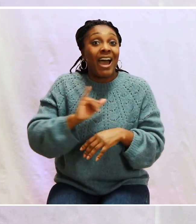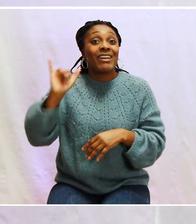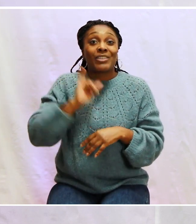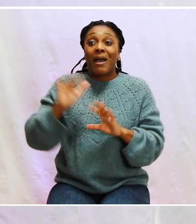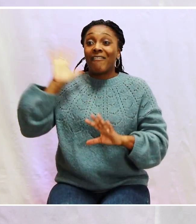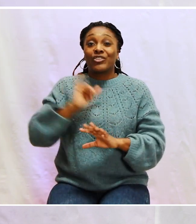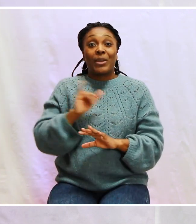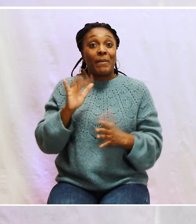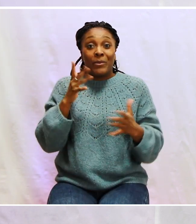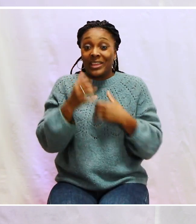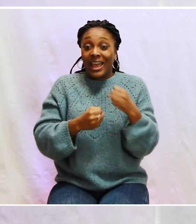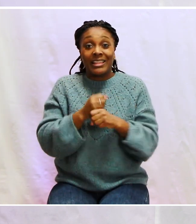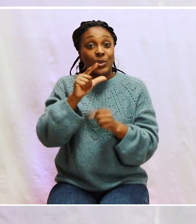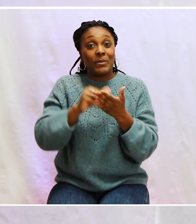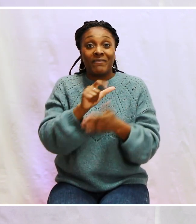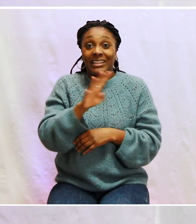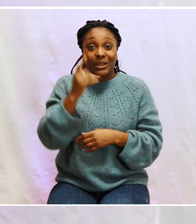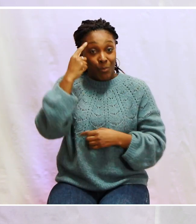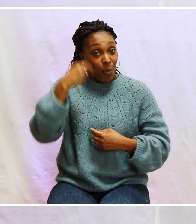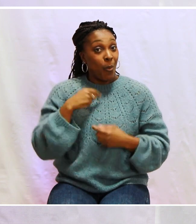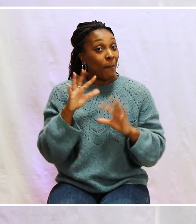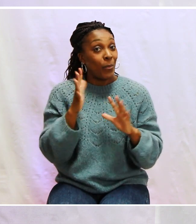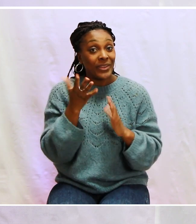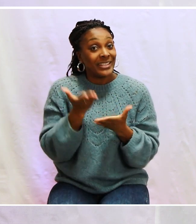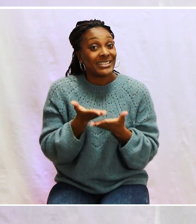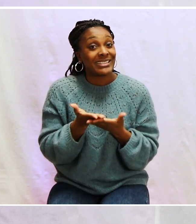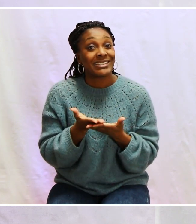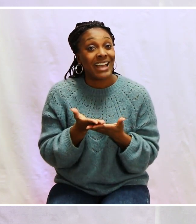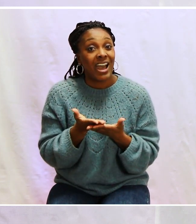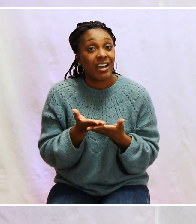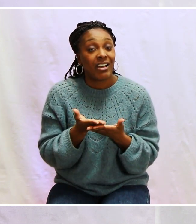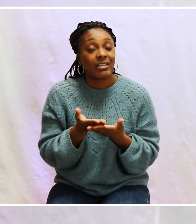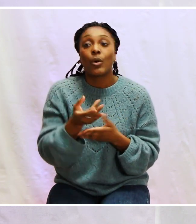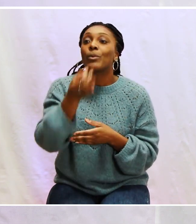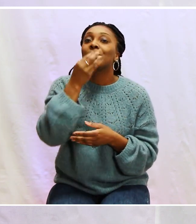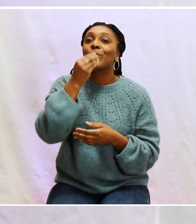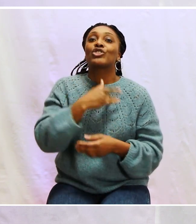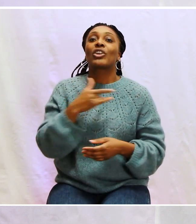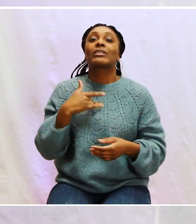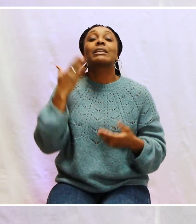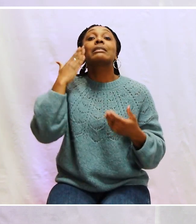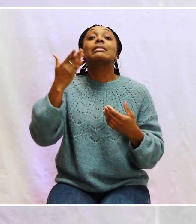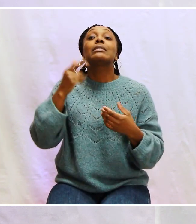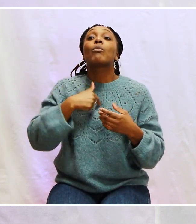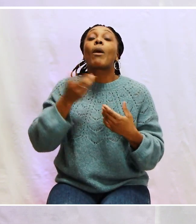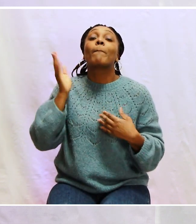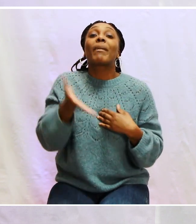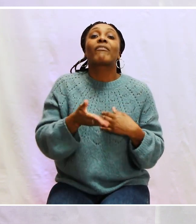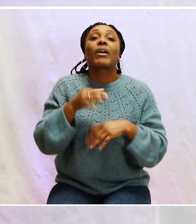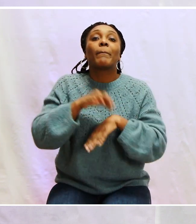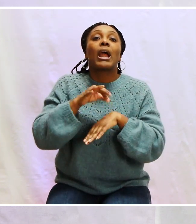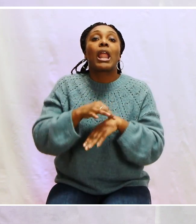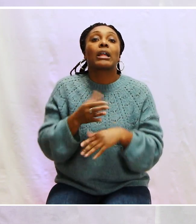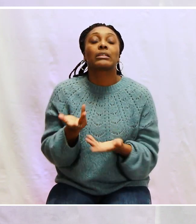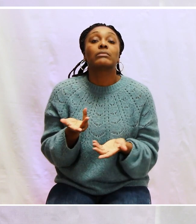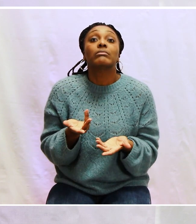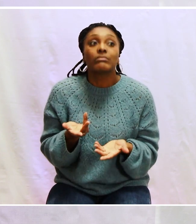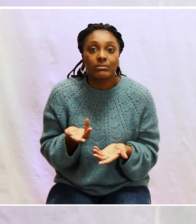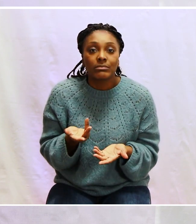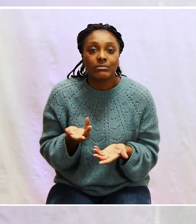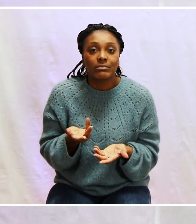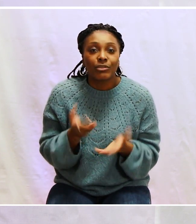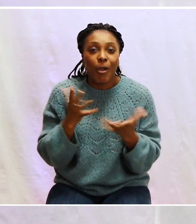ça l'année 2024 que toi tu m'as réservé. Et si on me souhaite la bonne santé et que je tombe malade, comment je vais prendre ce genre de